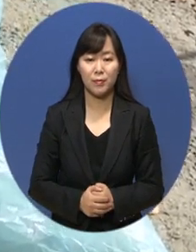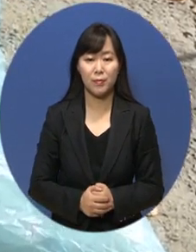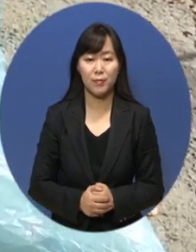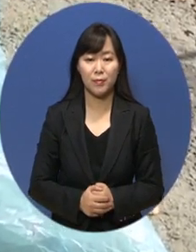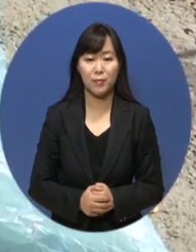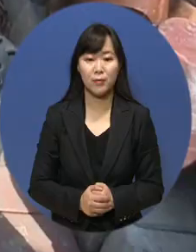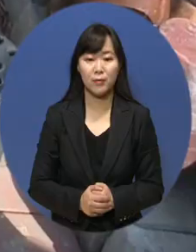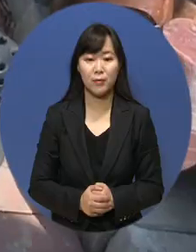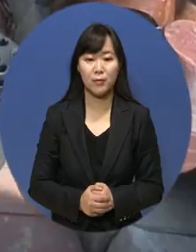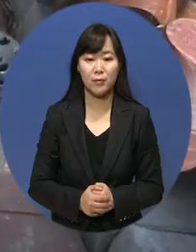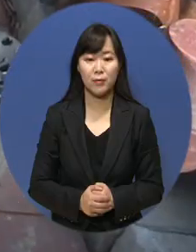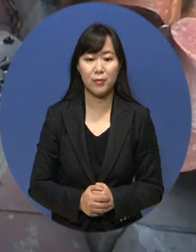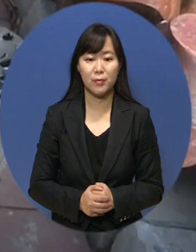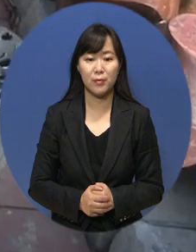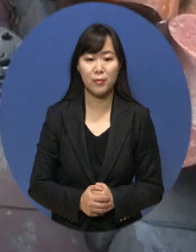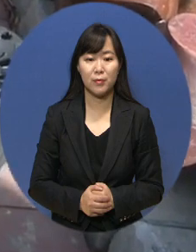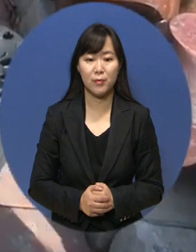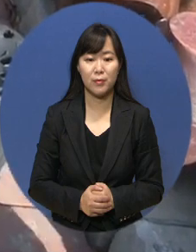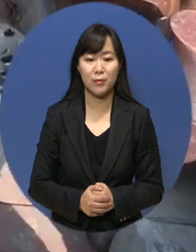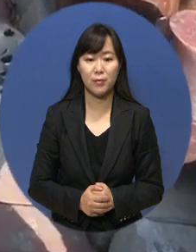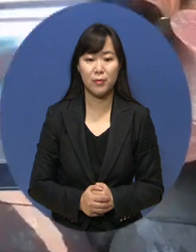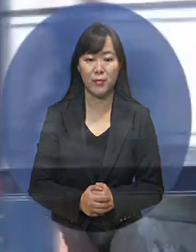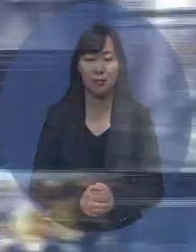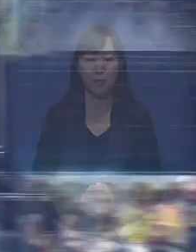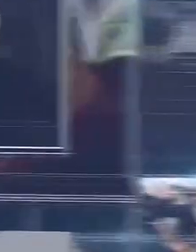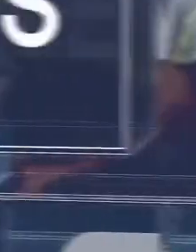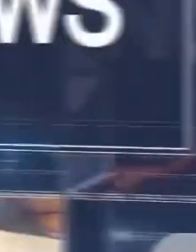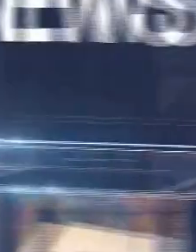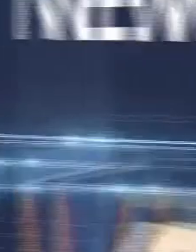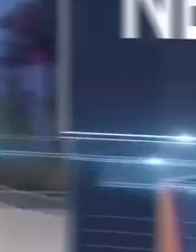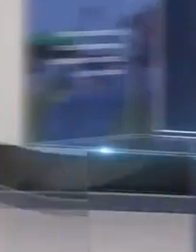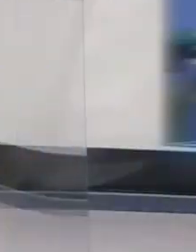복지TV 뉴스 이은희입니다.